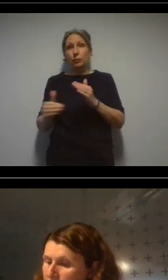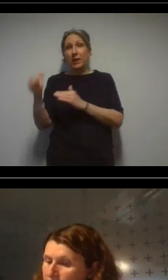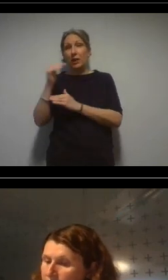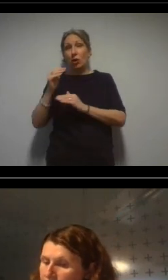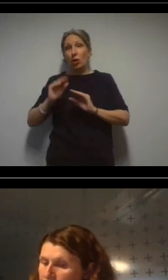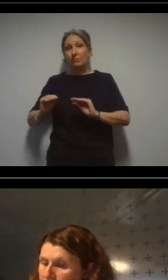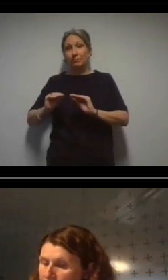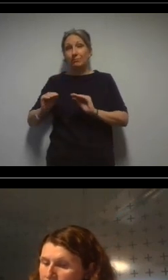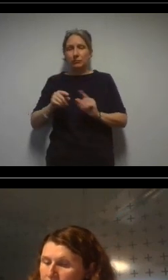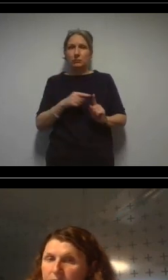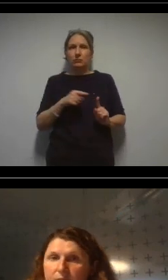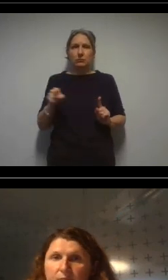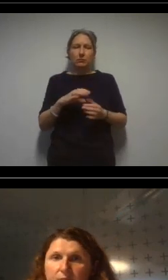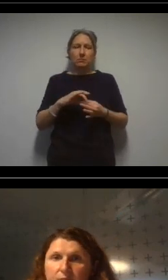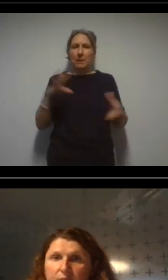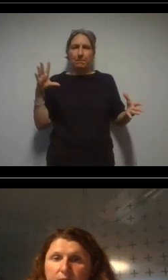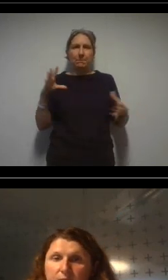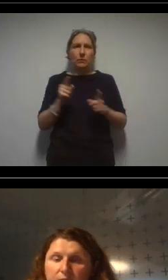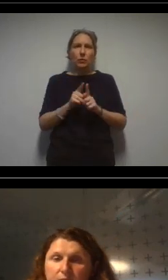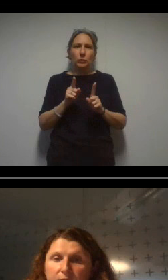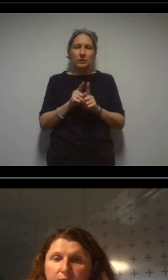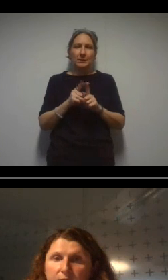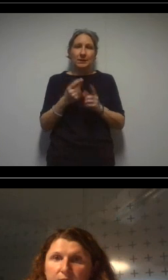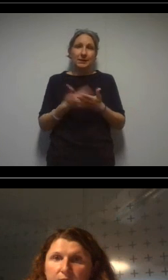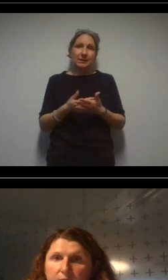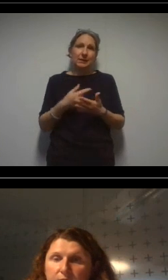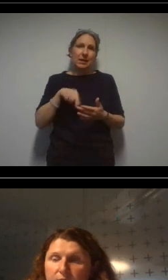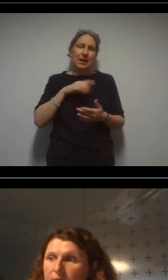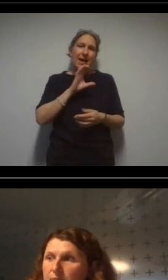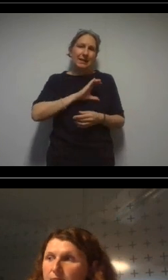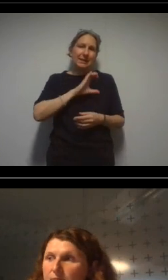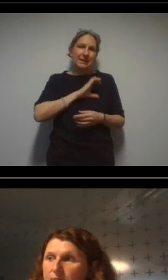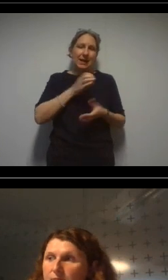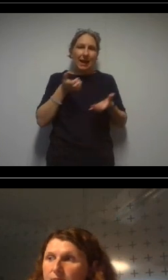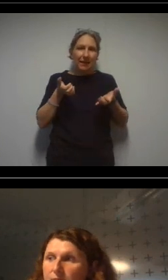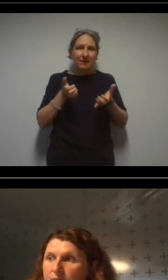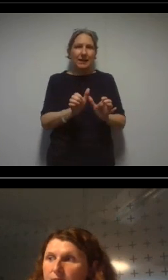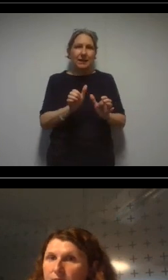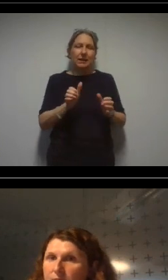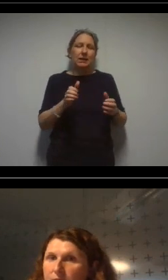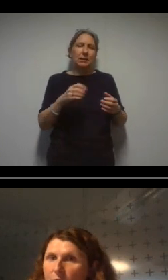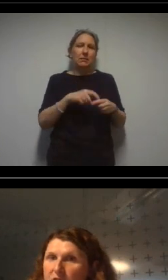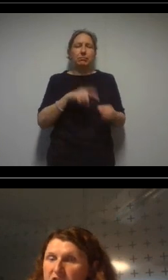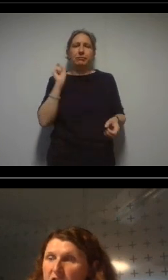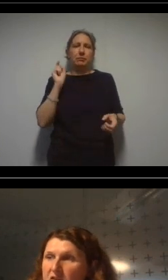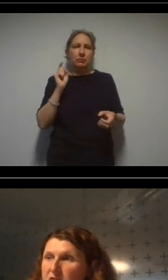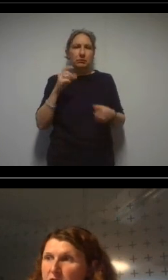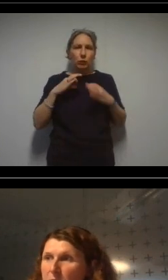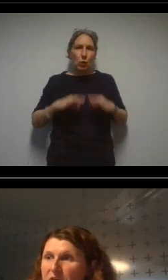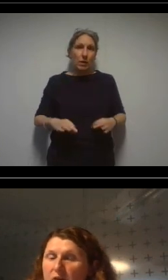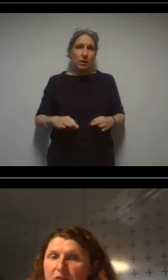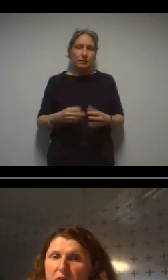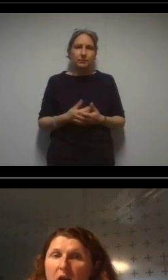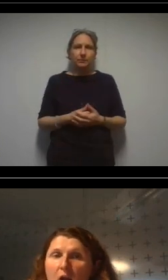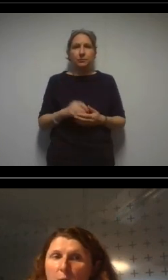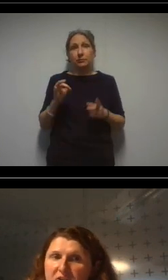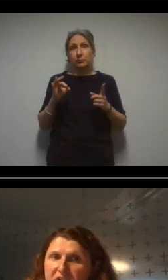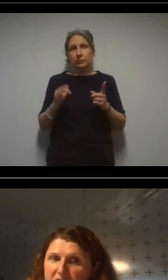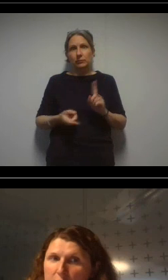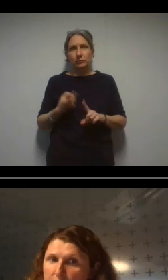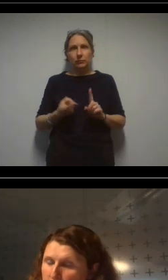permettre d'éviter un trop gros décrochage scolaire à ces deux paliers-là. Voilà. Bon, ça, c'est fondamental, en